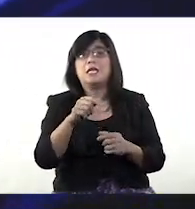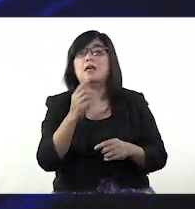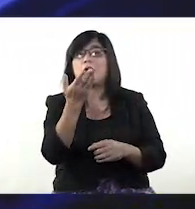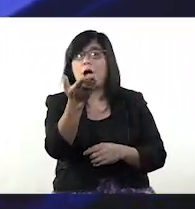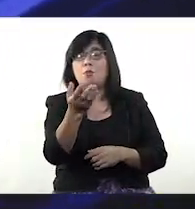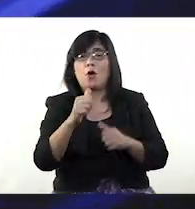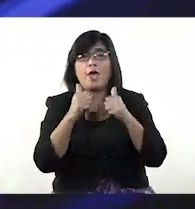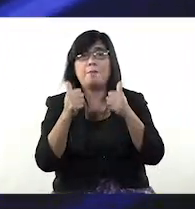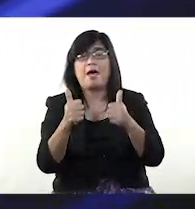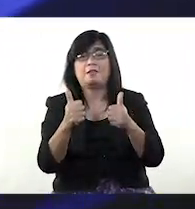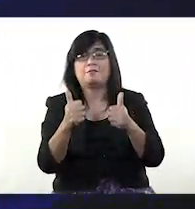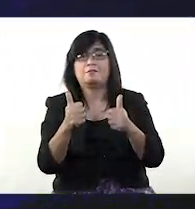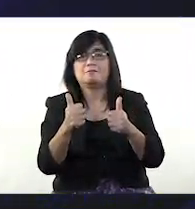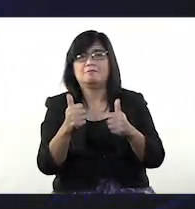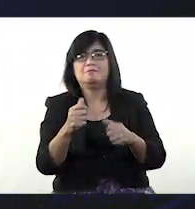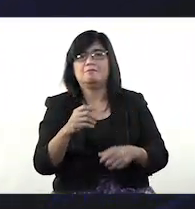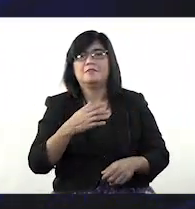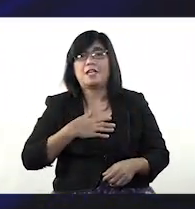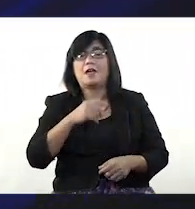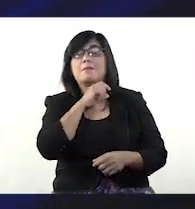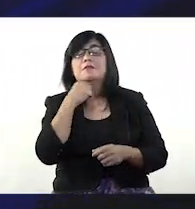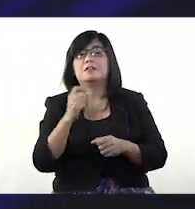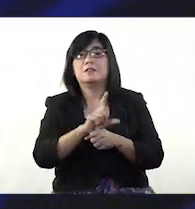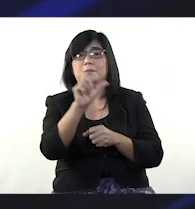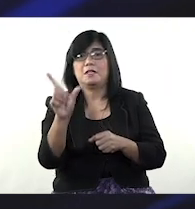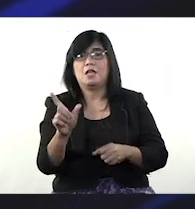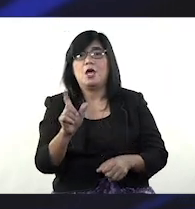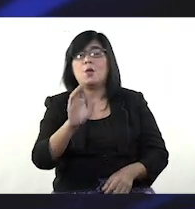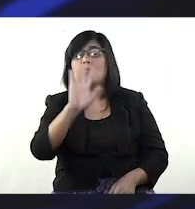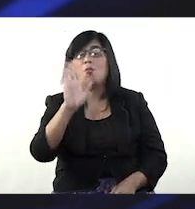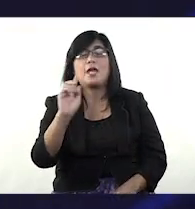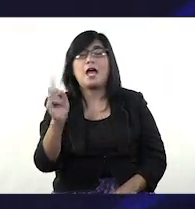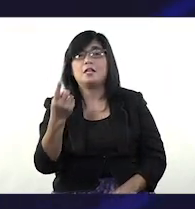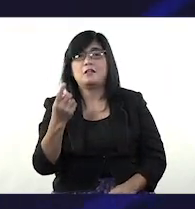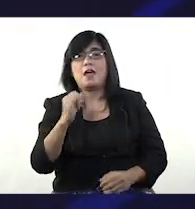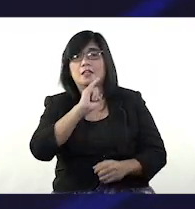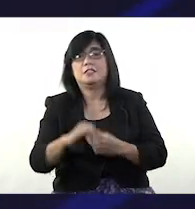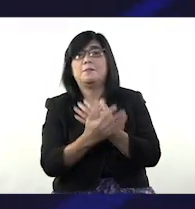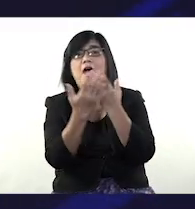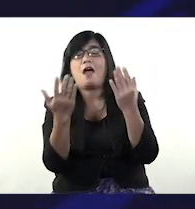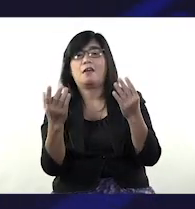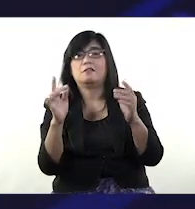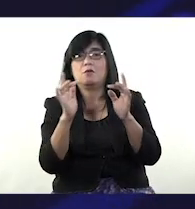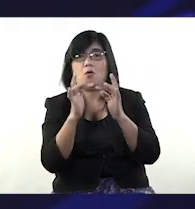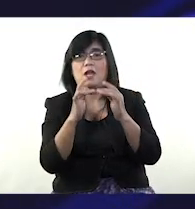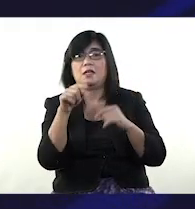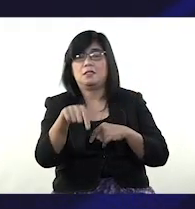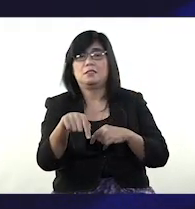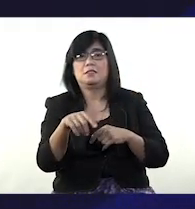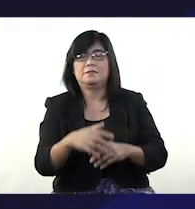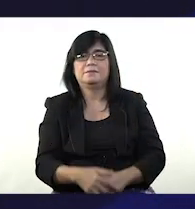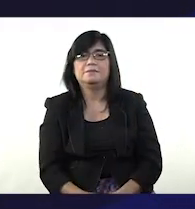Hai saya mau bukan hanya setiap orang percaya bukan hanya jemaat yang oleh John percaya gembala kembali online ini